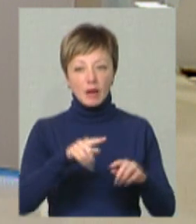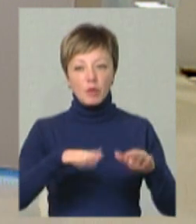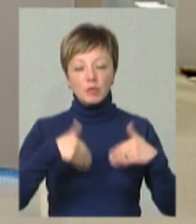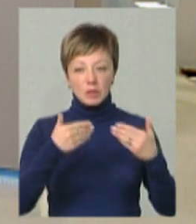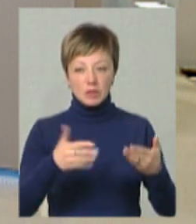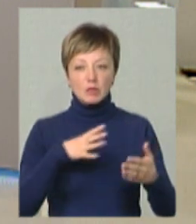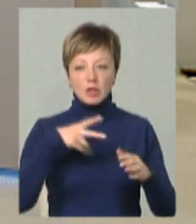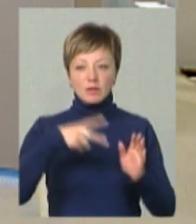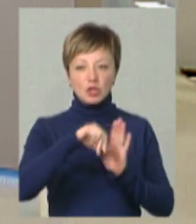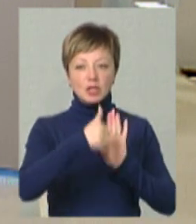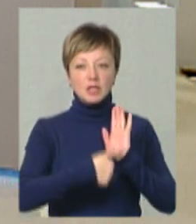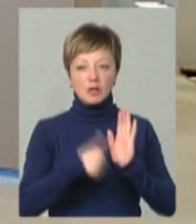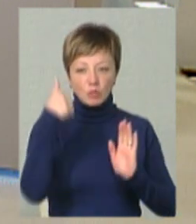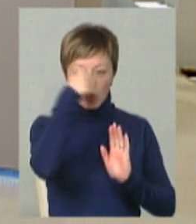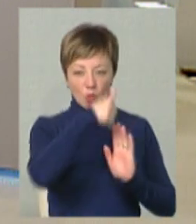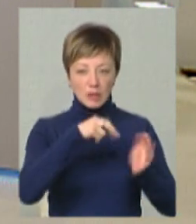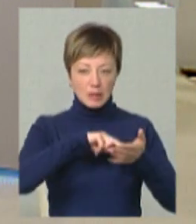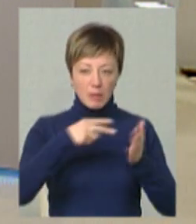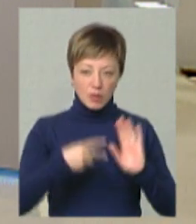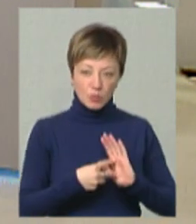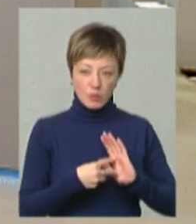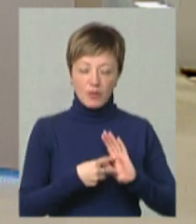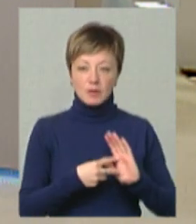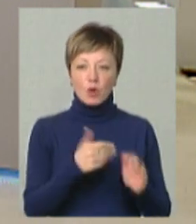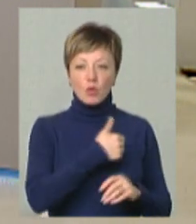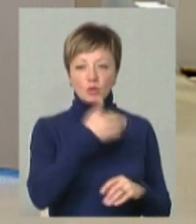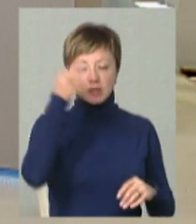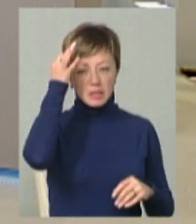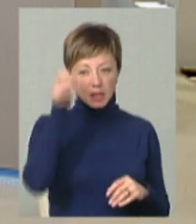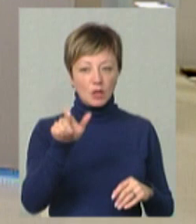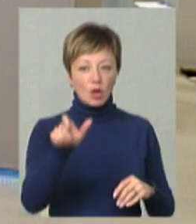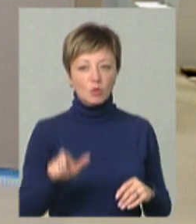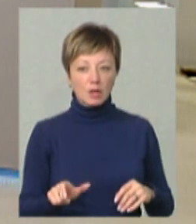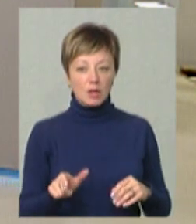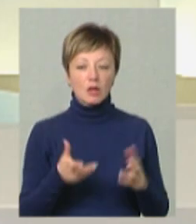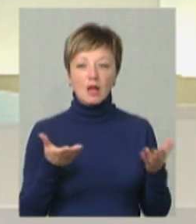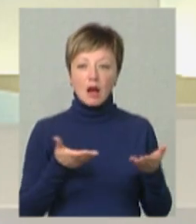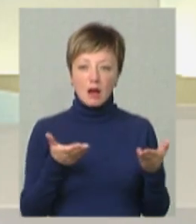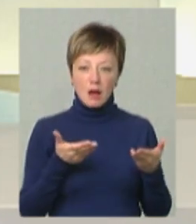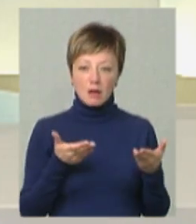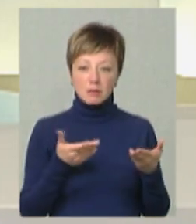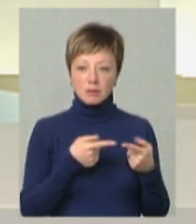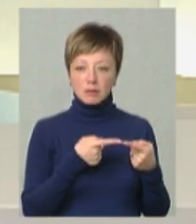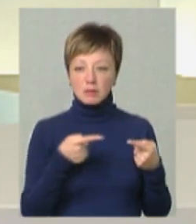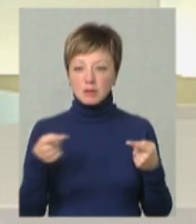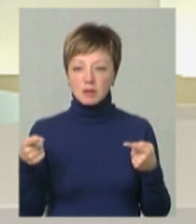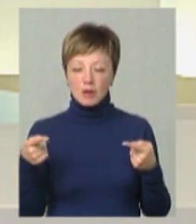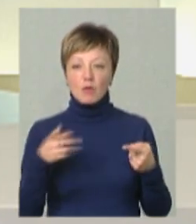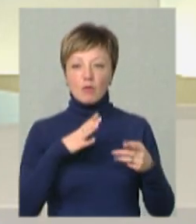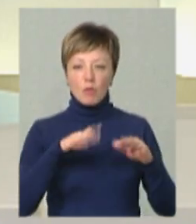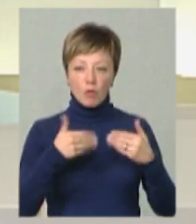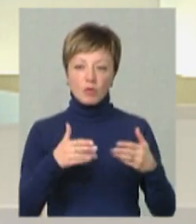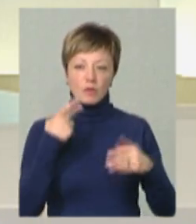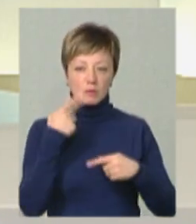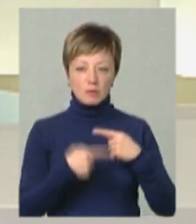ще напрацьована в 16-му році. Хочу згадати людину, яка протягом цього часу пропонувала